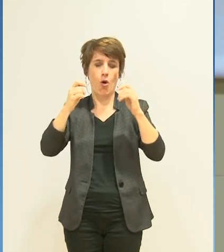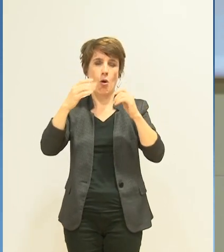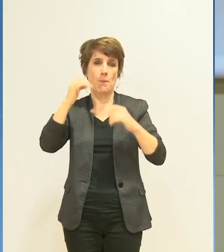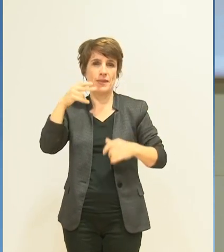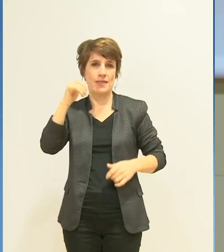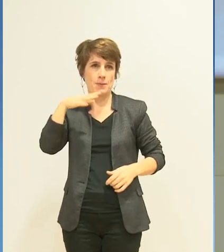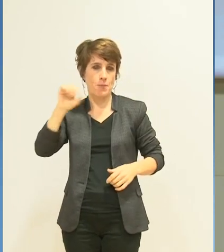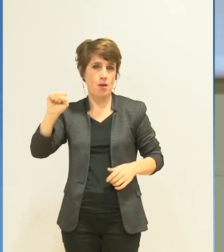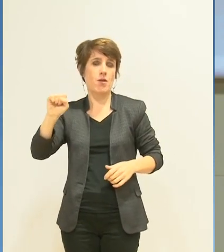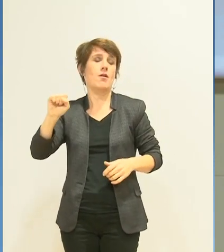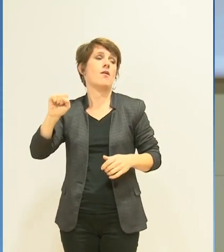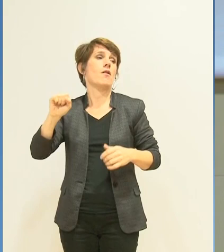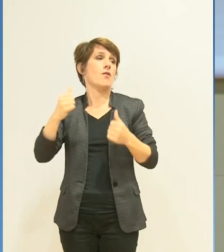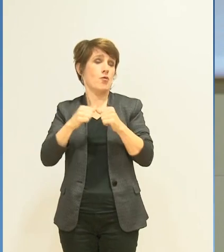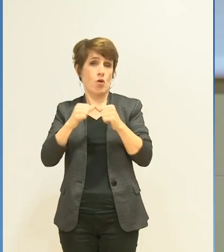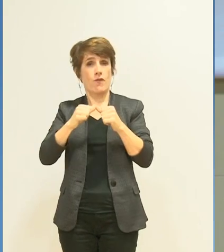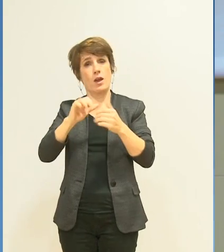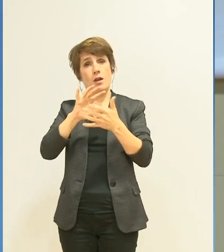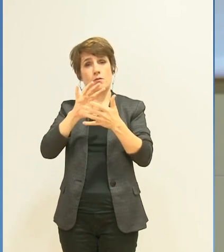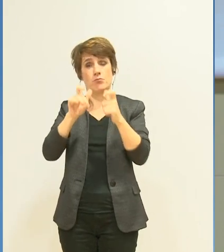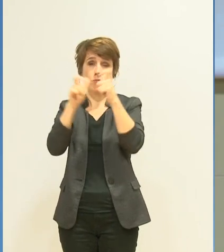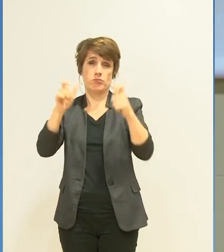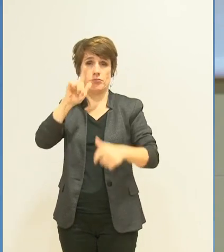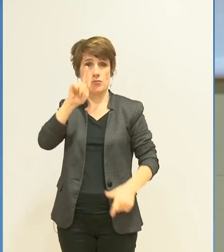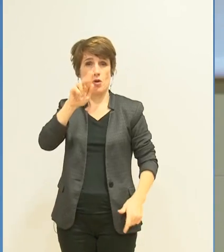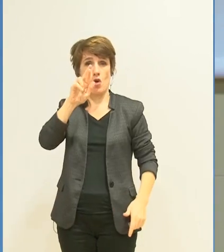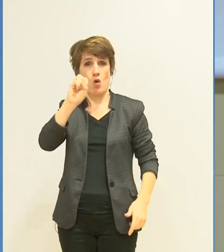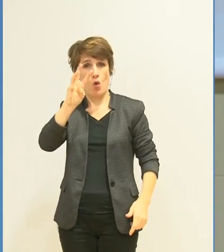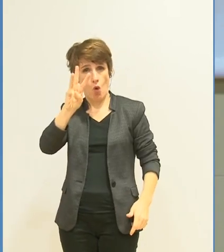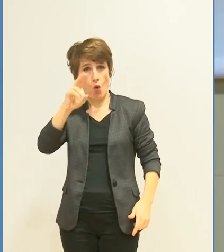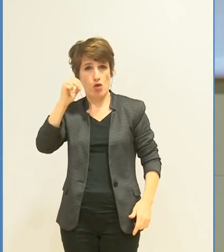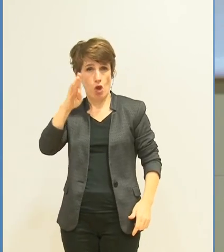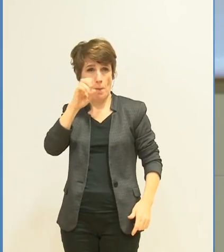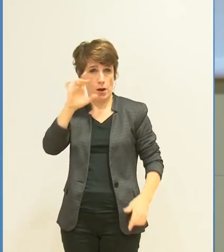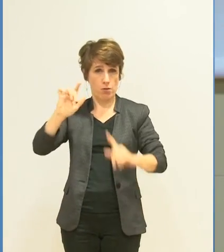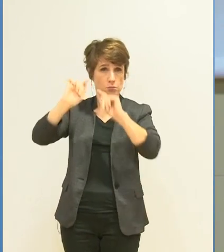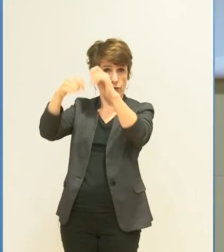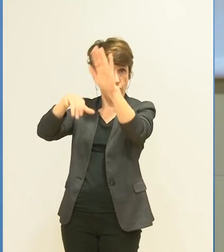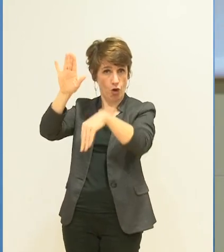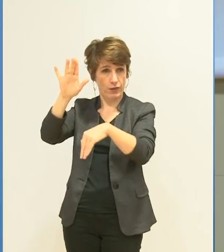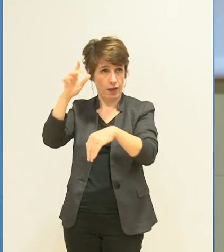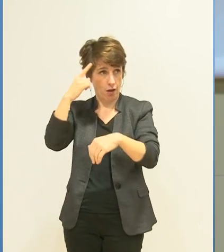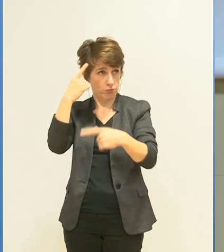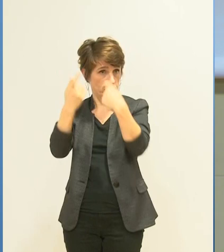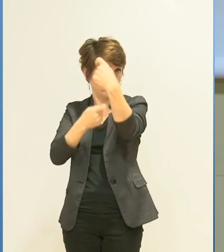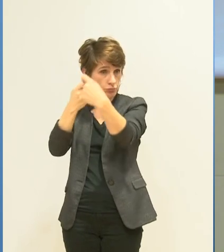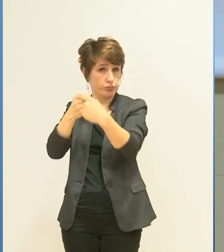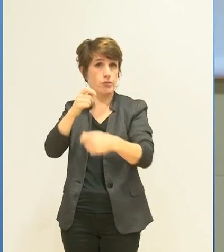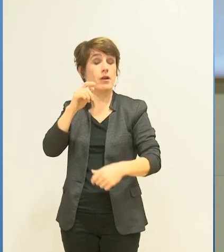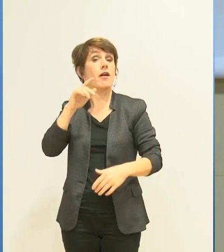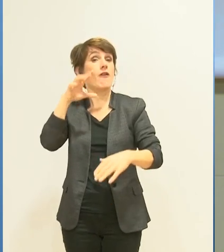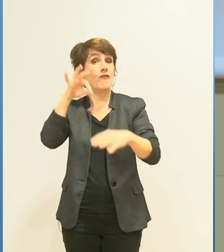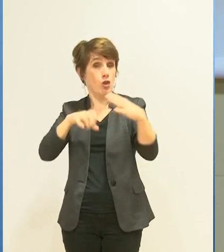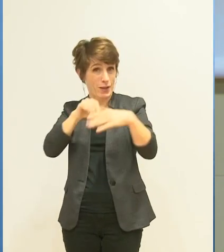de désigner vos nobles premiers du classement l'appel à projets graines de projet sur le site de l'ancien couvent des minimes qui ne prend pas part au vote rp